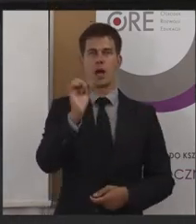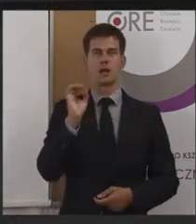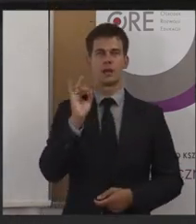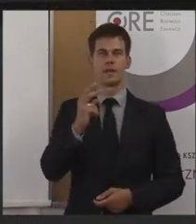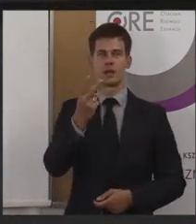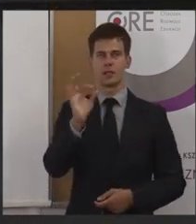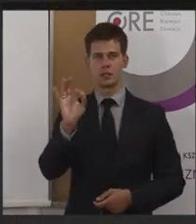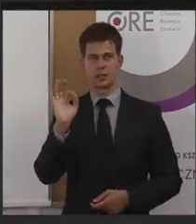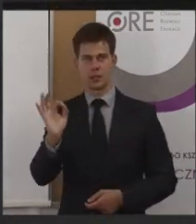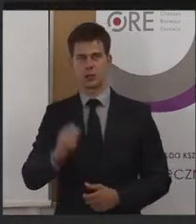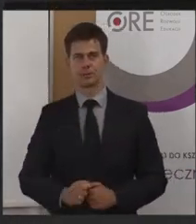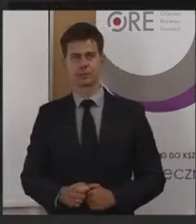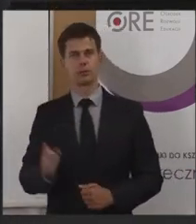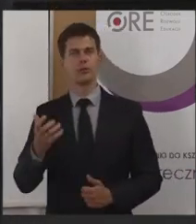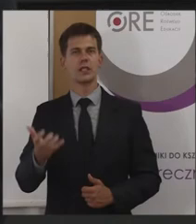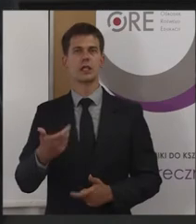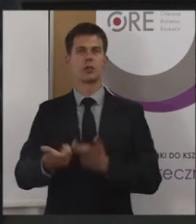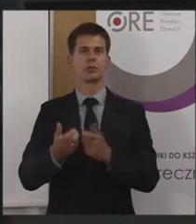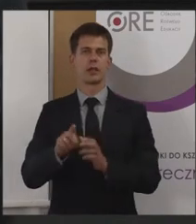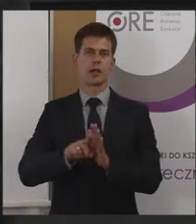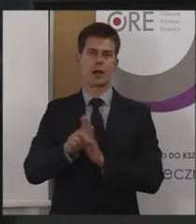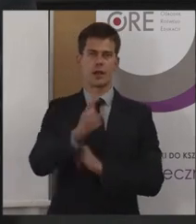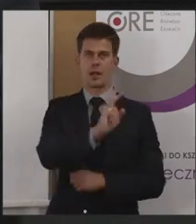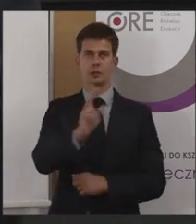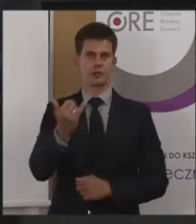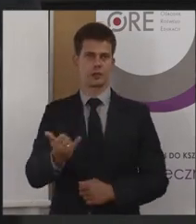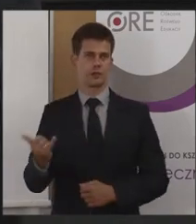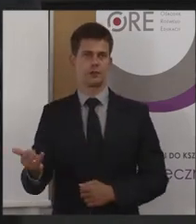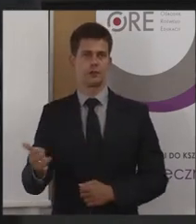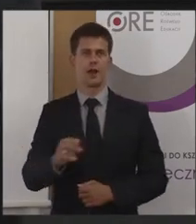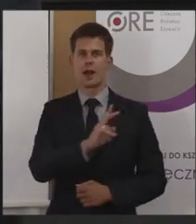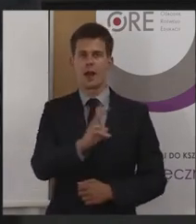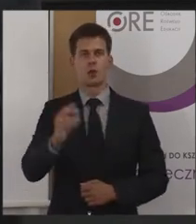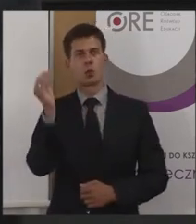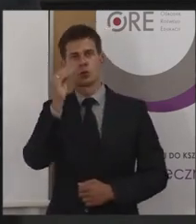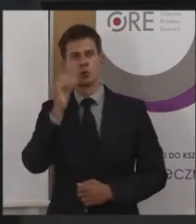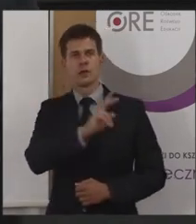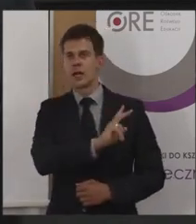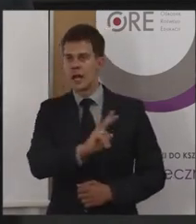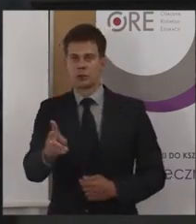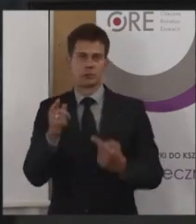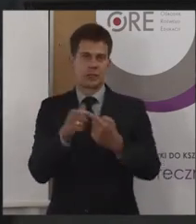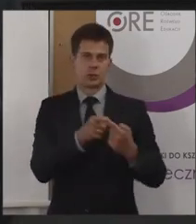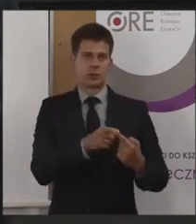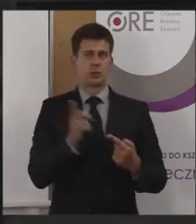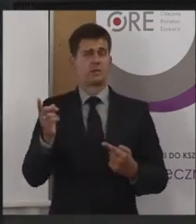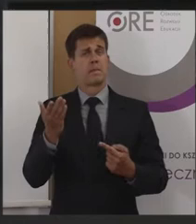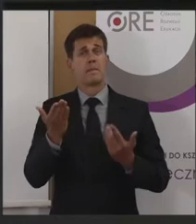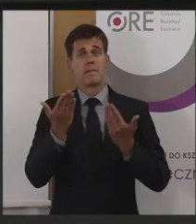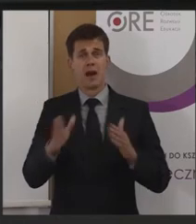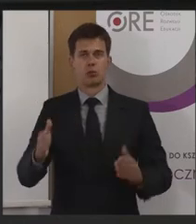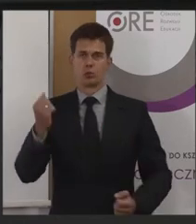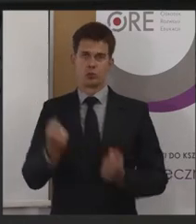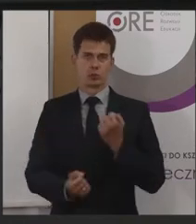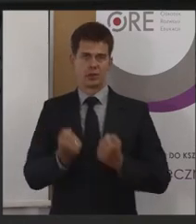dostępne dla wszystkich dzieci, dla wszystkich uczniów, to jest szalenie trudne, szalenie ważne, ale